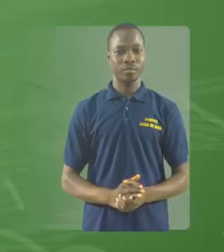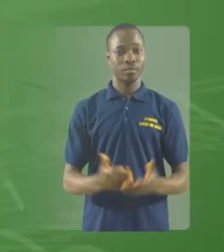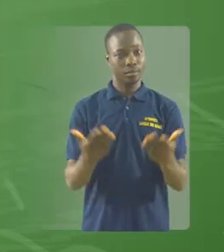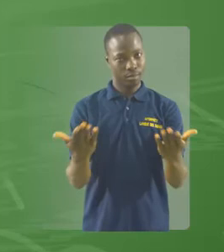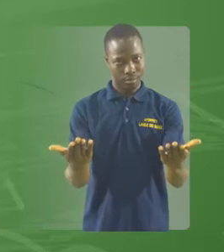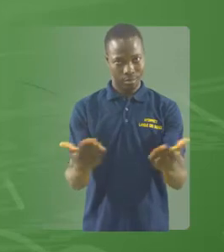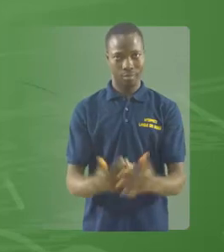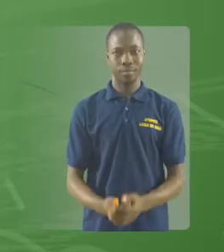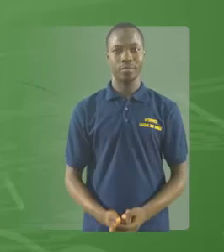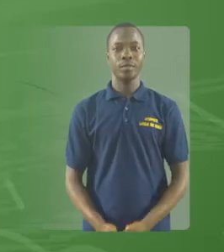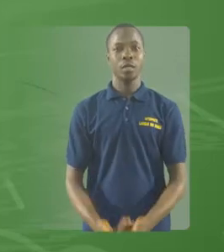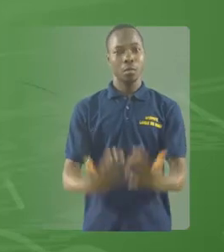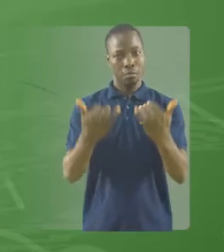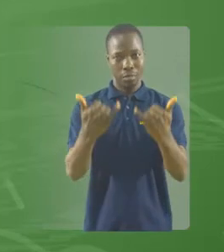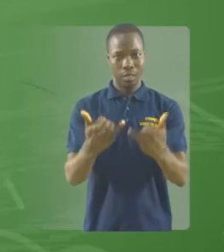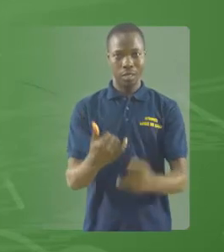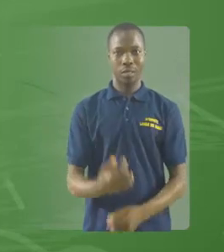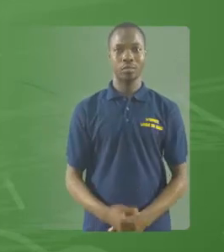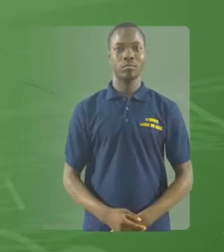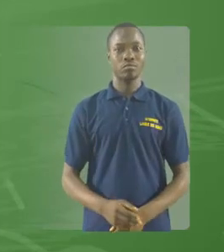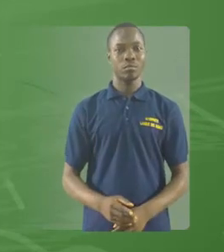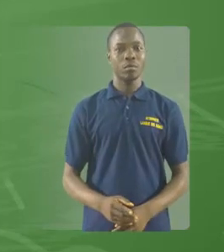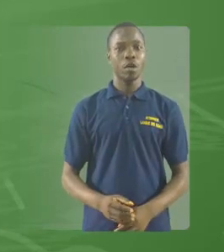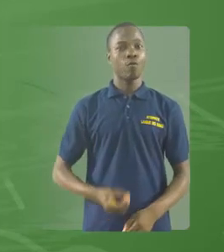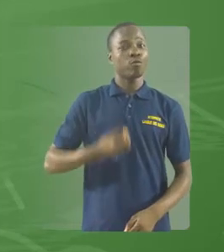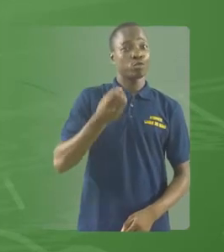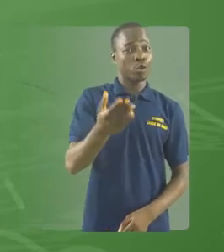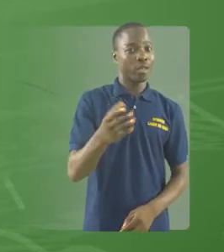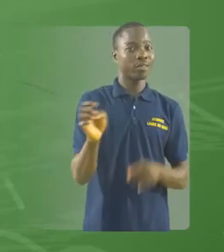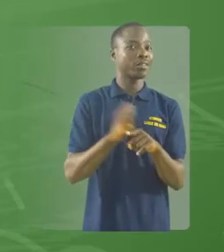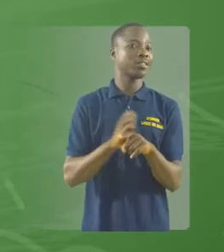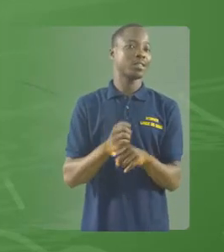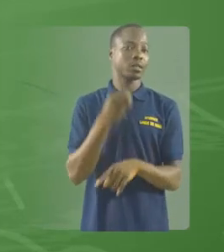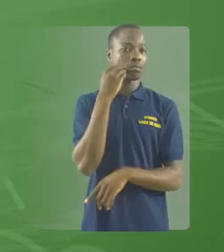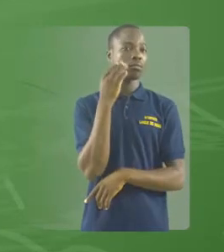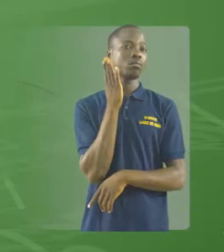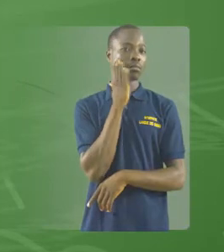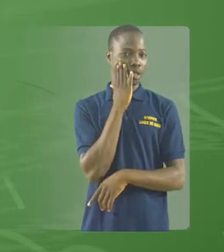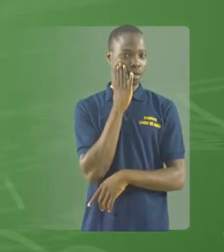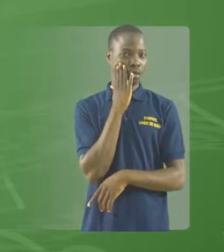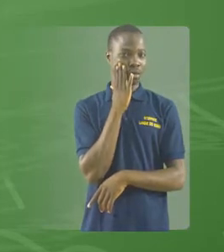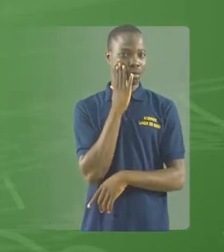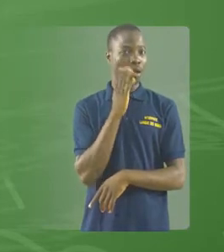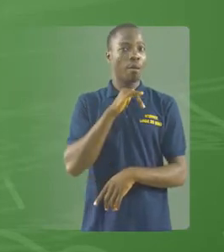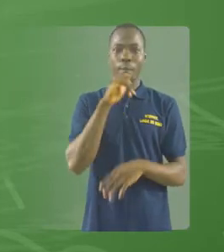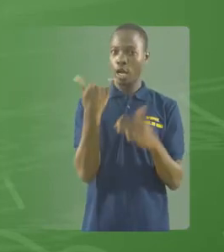Alors, je vais vous proposer quelques exercices à faire chez vous à la maison.